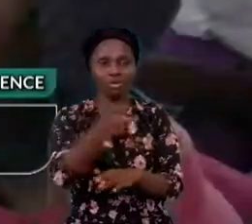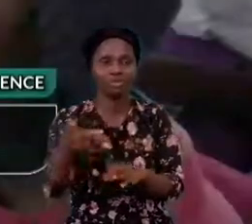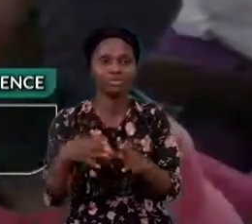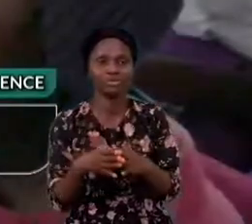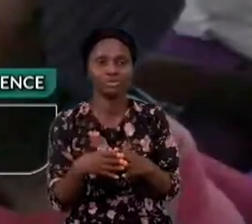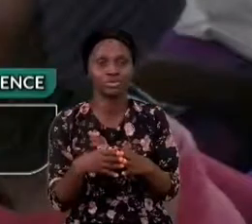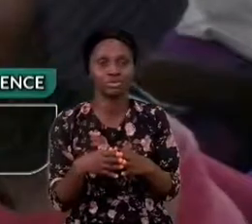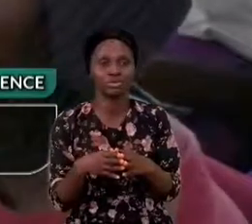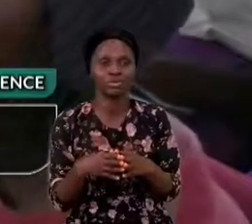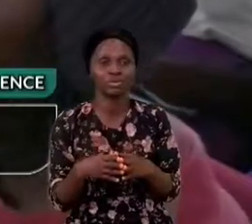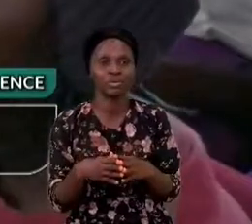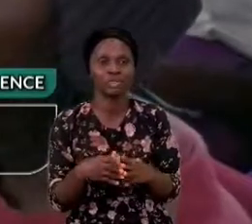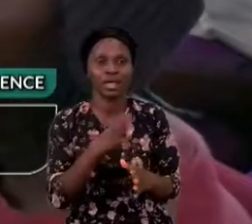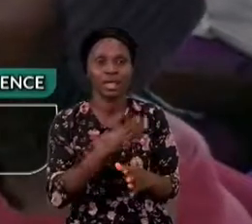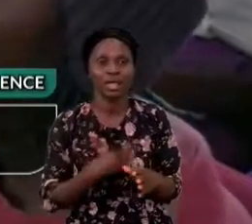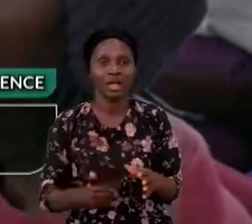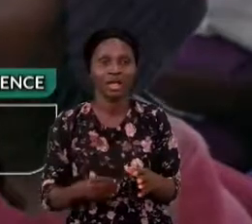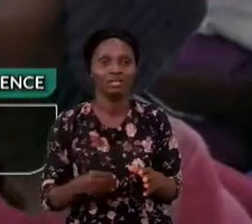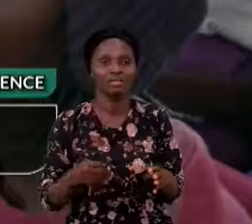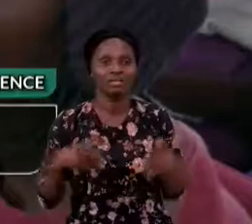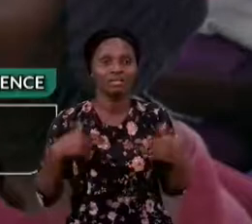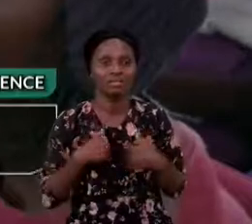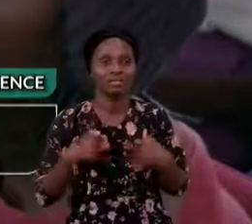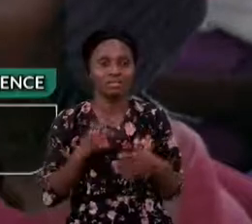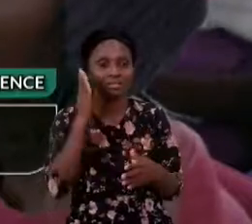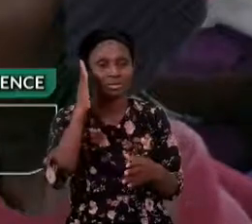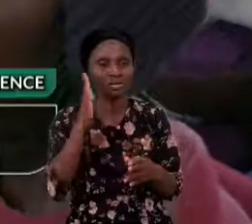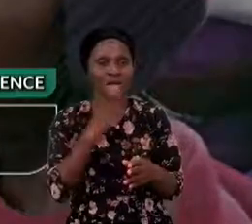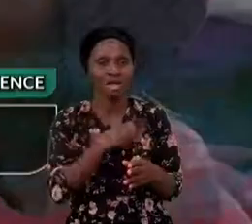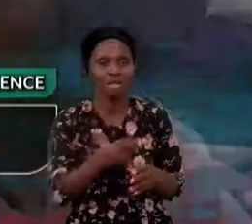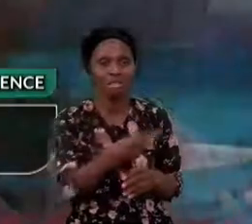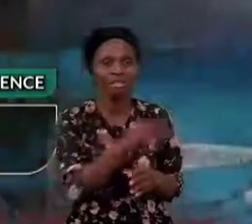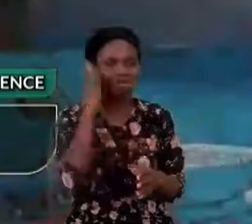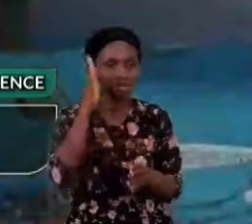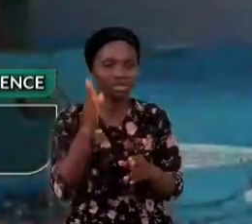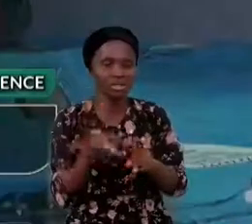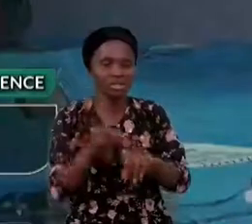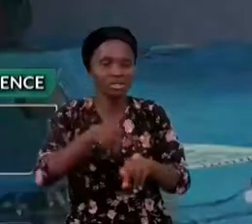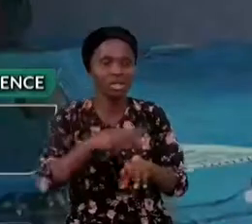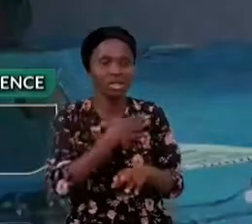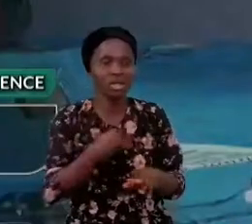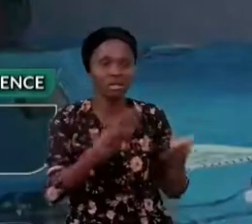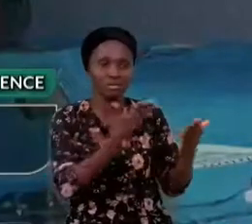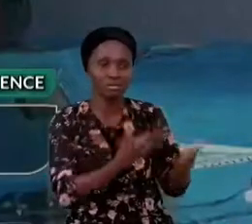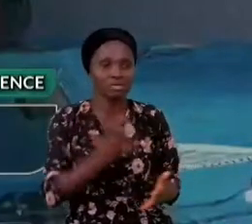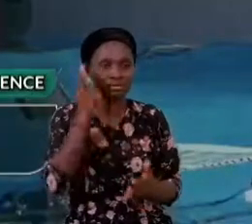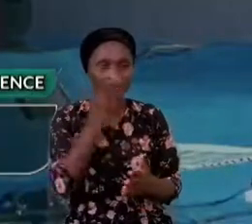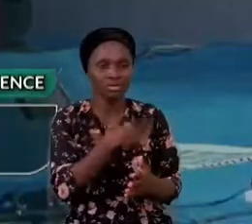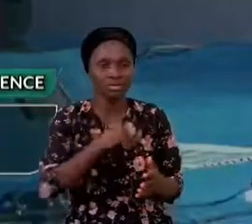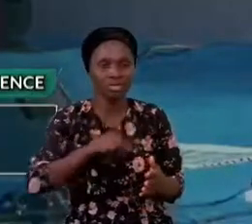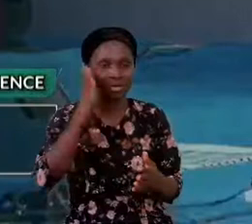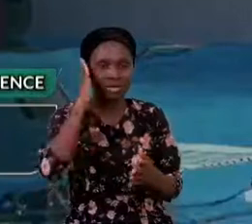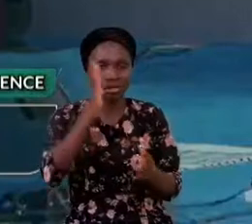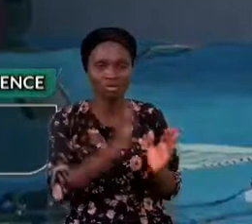soyez habités comme auparavant. Et je vous ferai plus de bien autrefois, et vous saurez que je suis